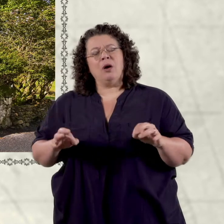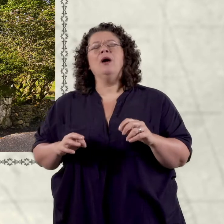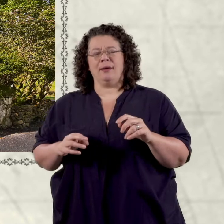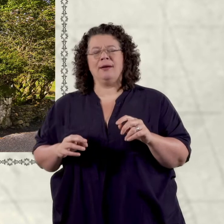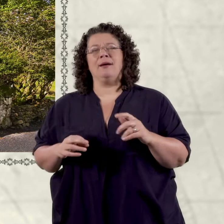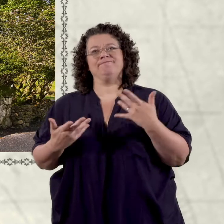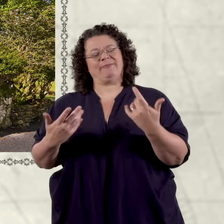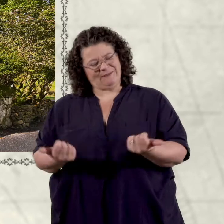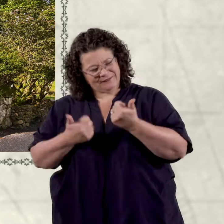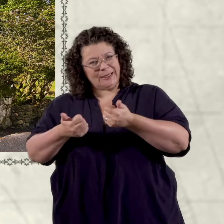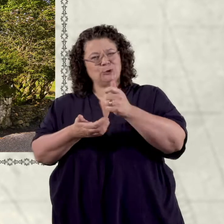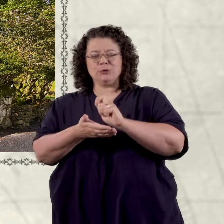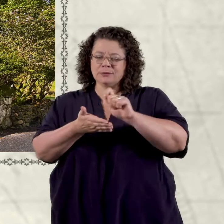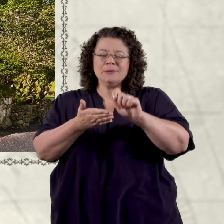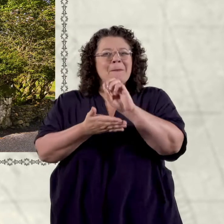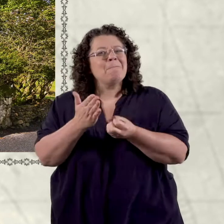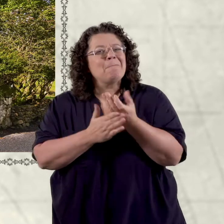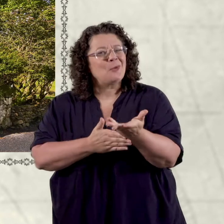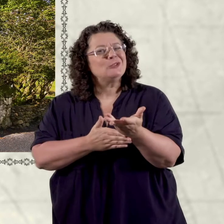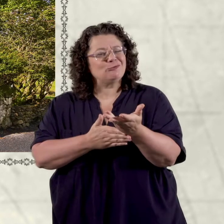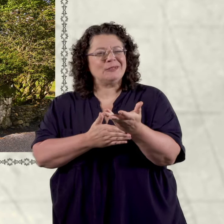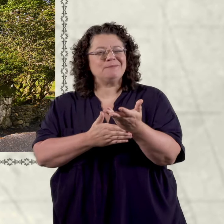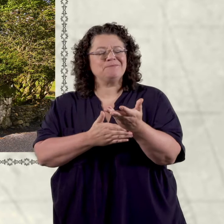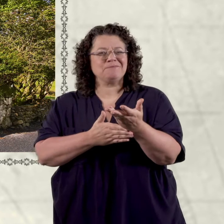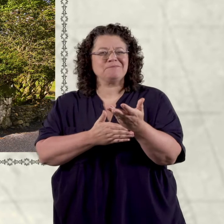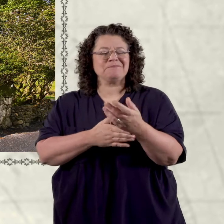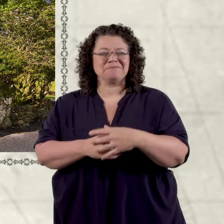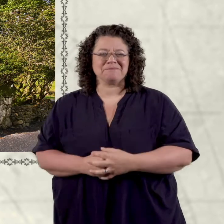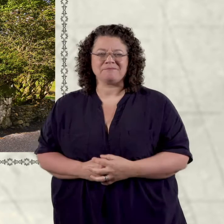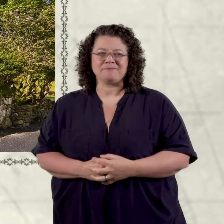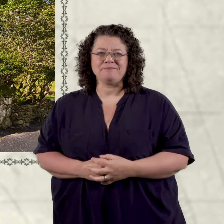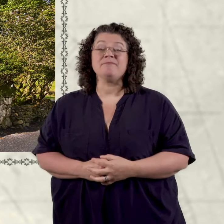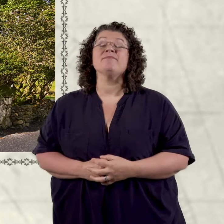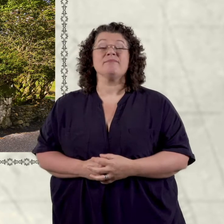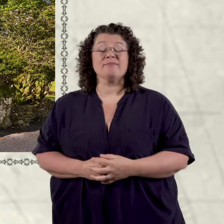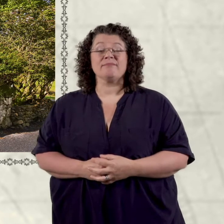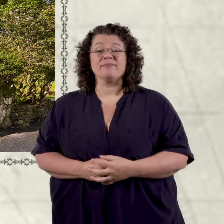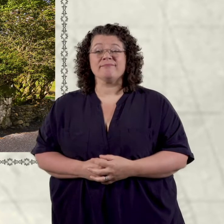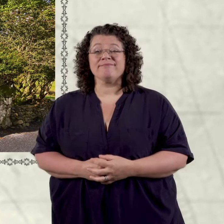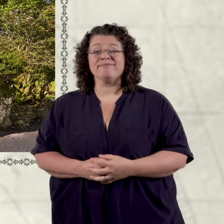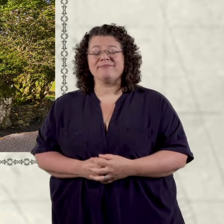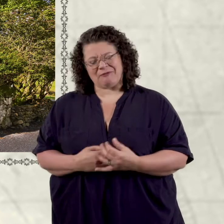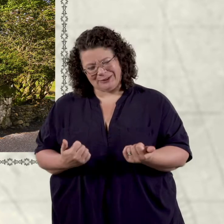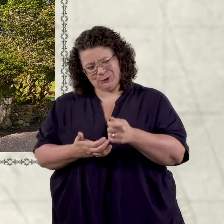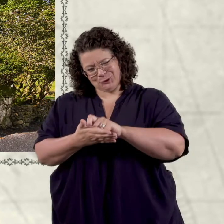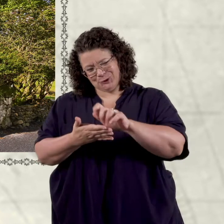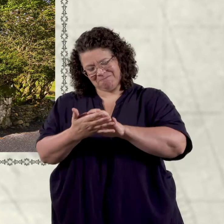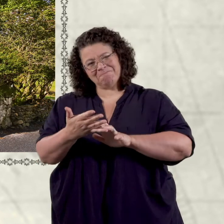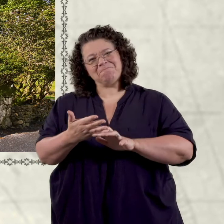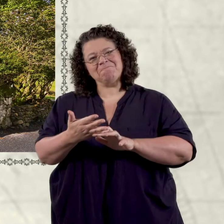heddwch, a mi ges i ddistawrwydd. A nes i lwyddo i orffen yr